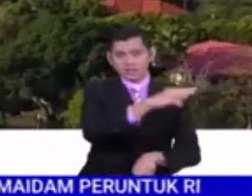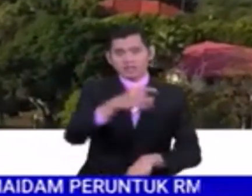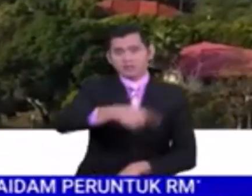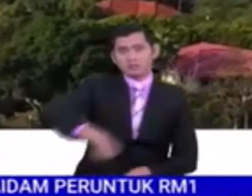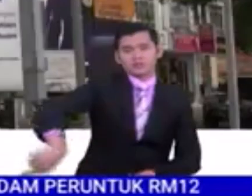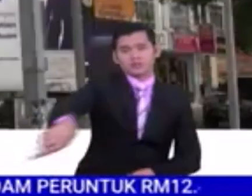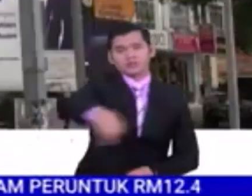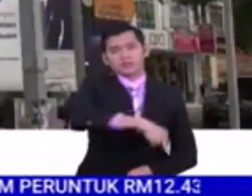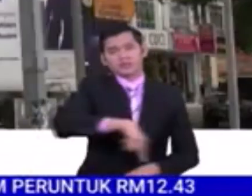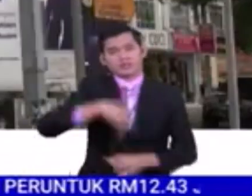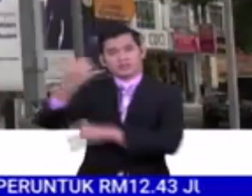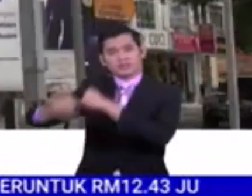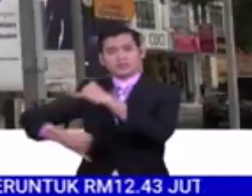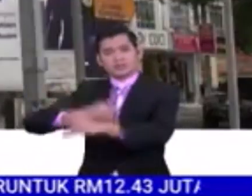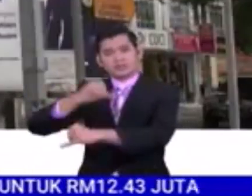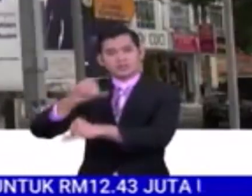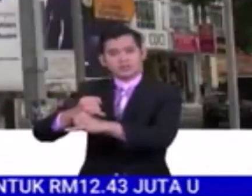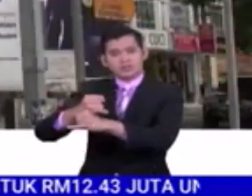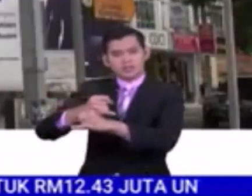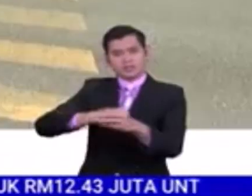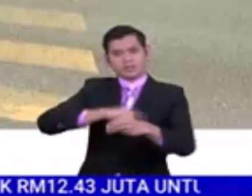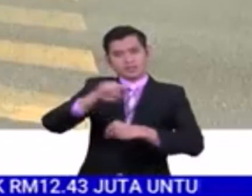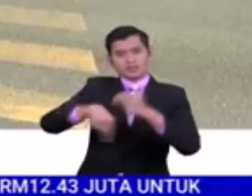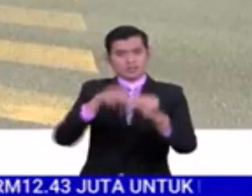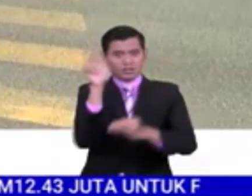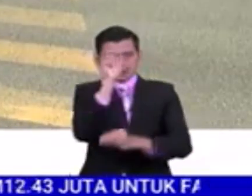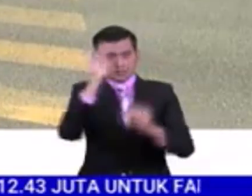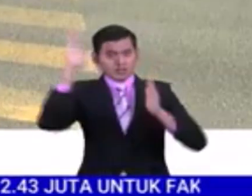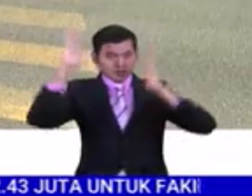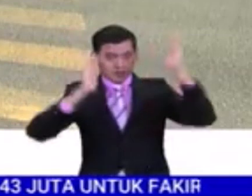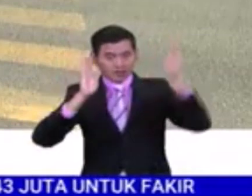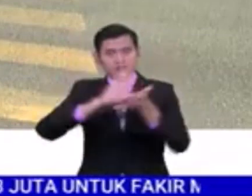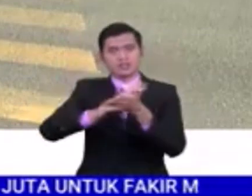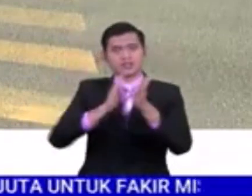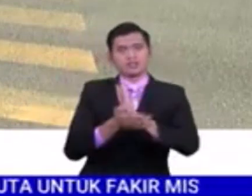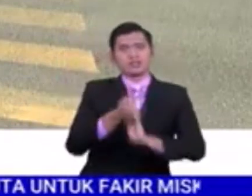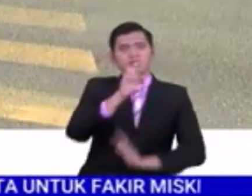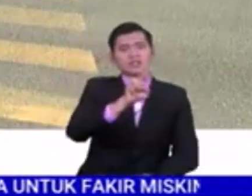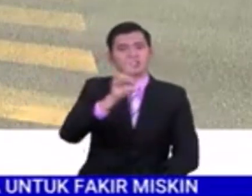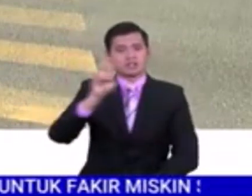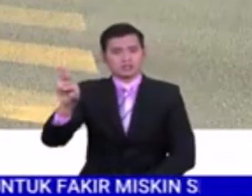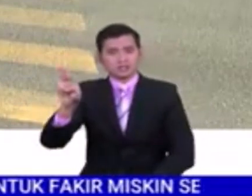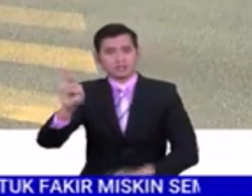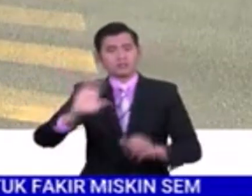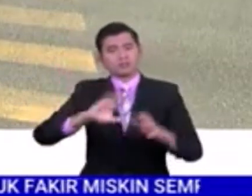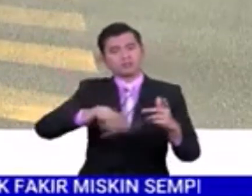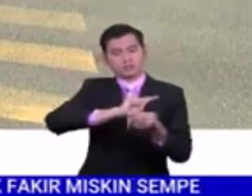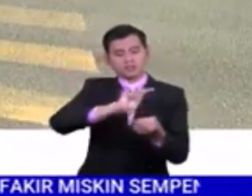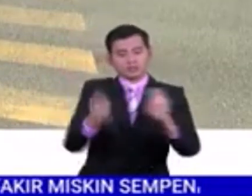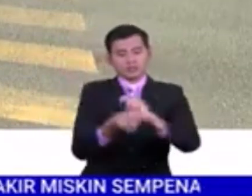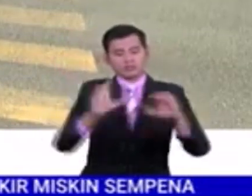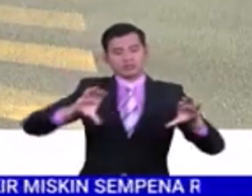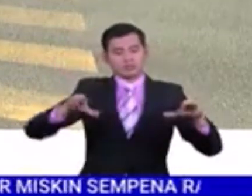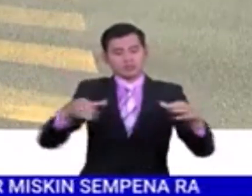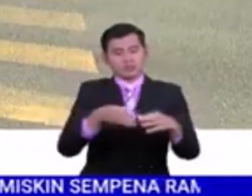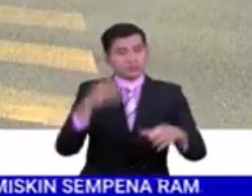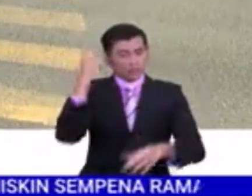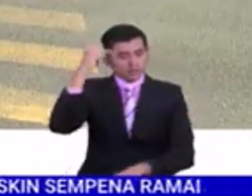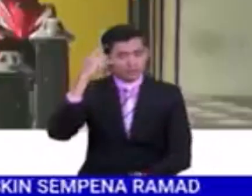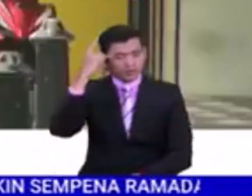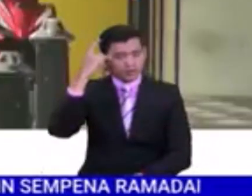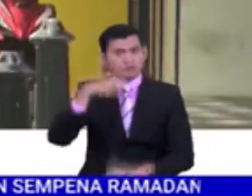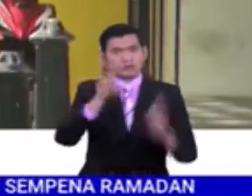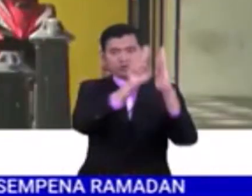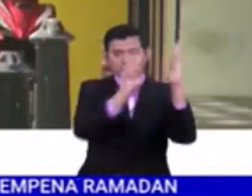antarabangsa terhadap keutuhan kerajaan. Justru, RUU anti-lompat parti dilihat sebagai solusi dalam